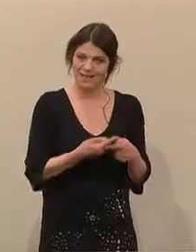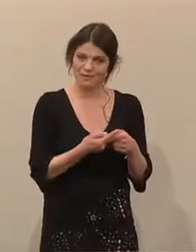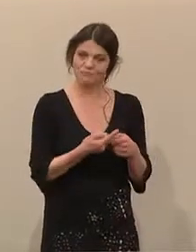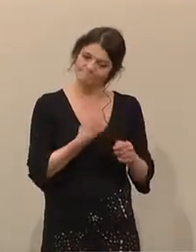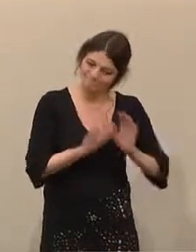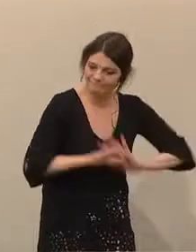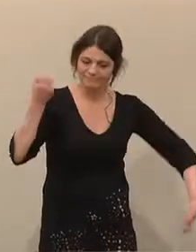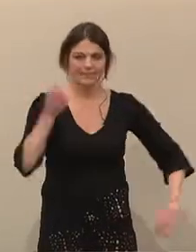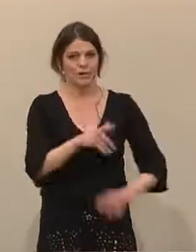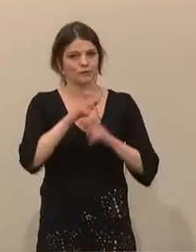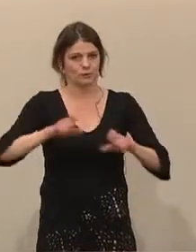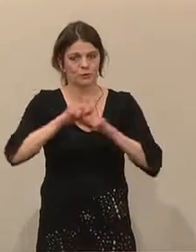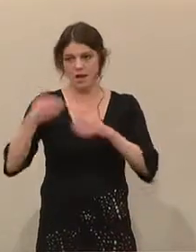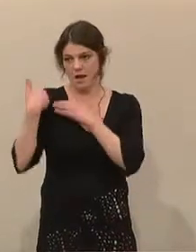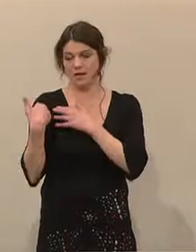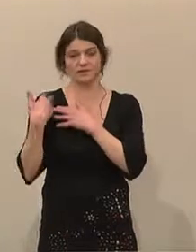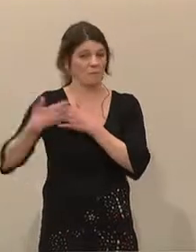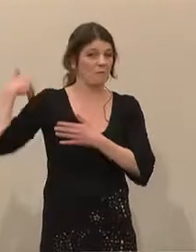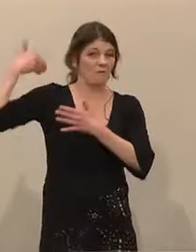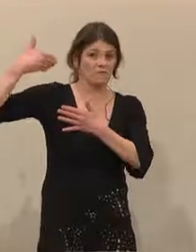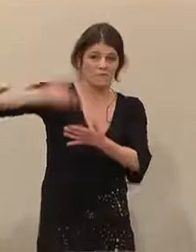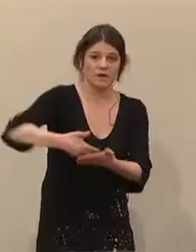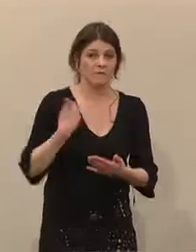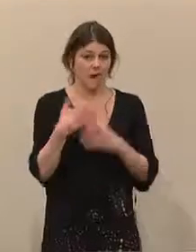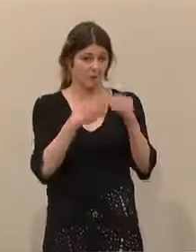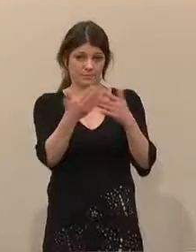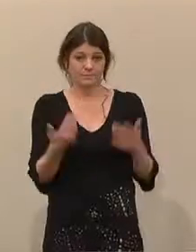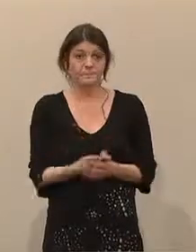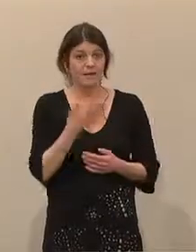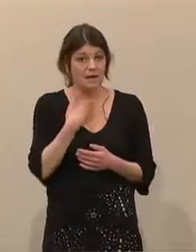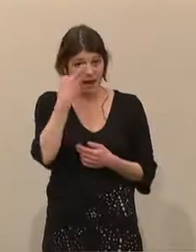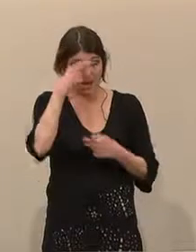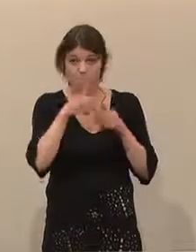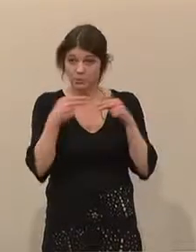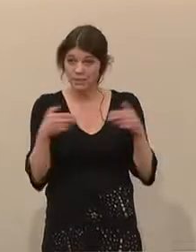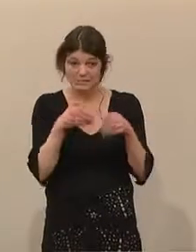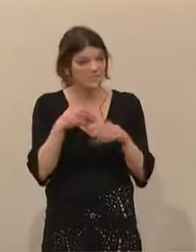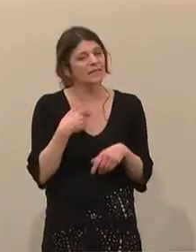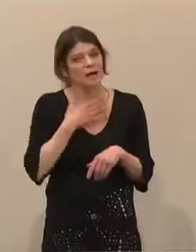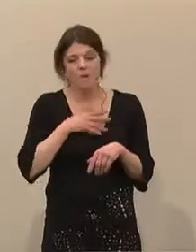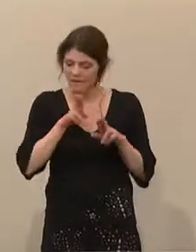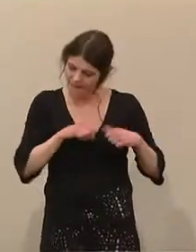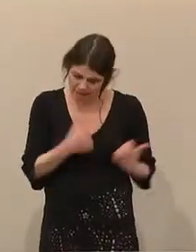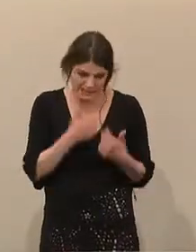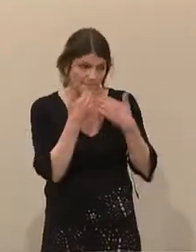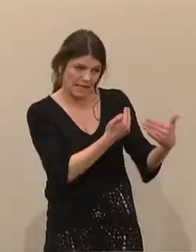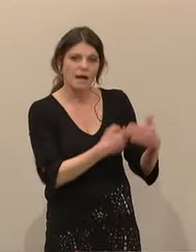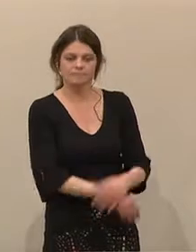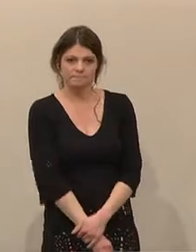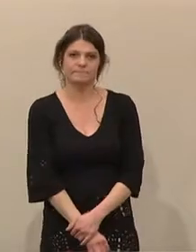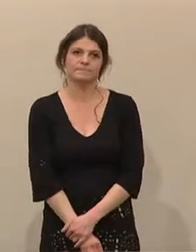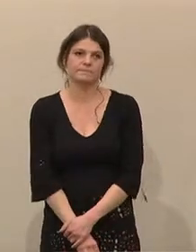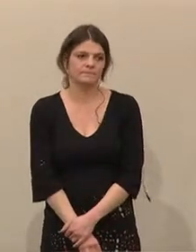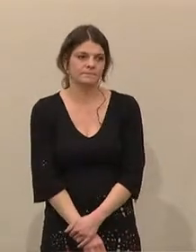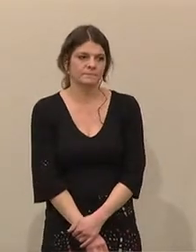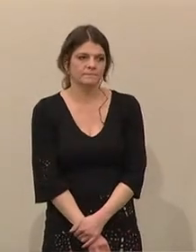unsere junge Generation von der Schuldenlast der vergangenen Jahrzehnte. Lieber Herr Bundesminister, dafür möchte ich mich recht herzlich bedanken.